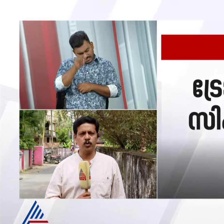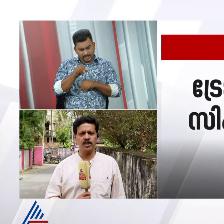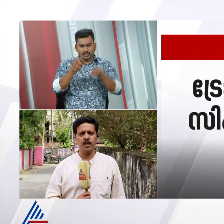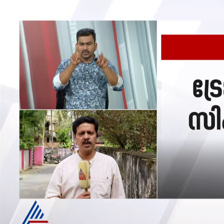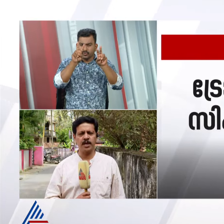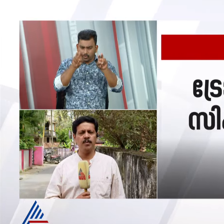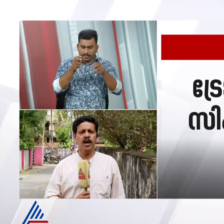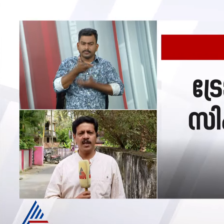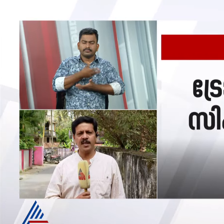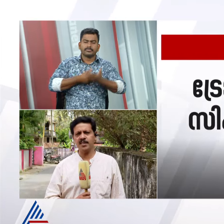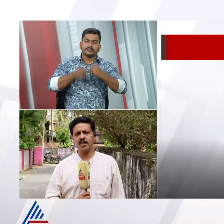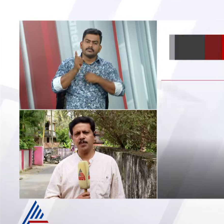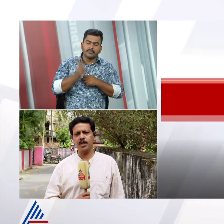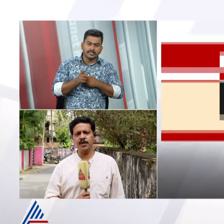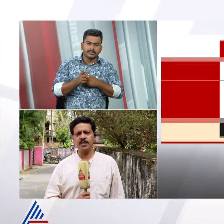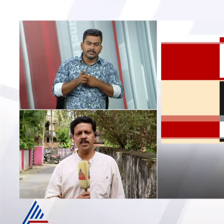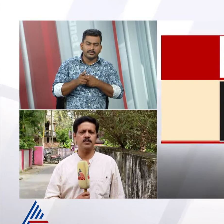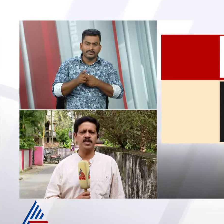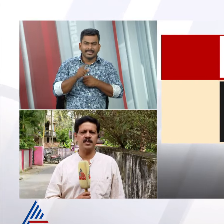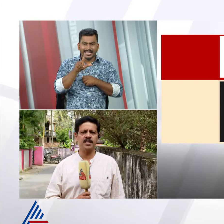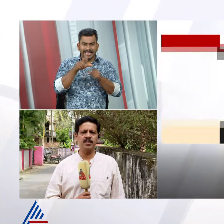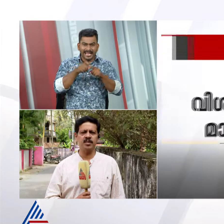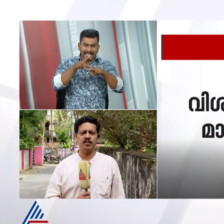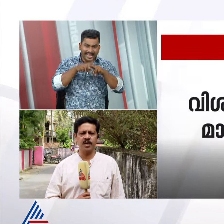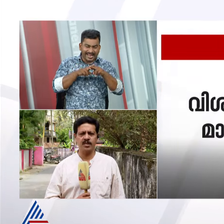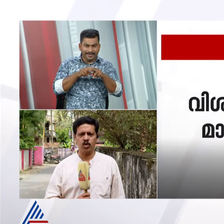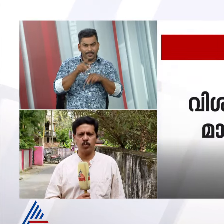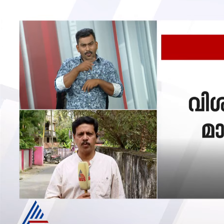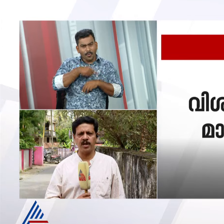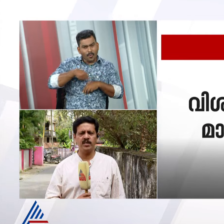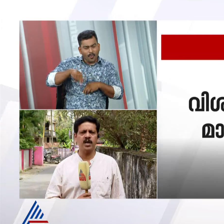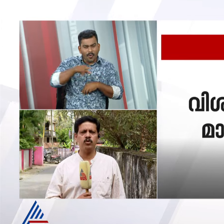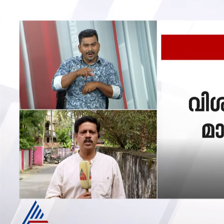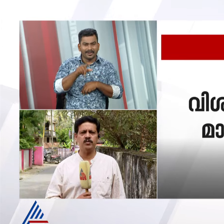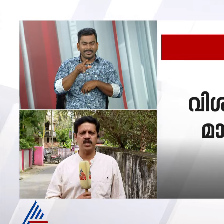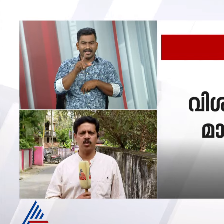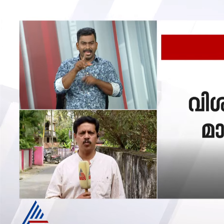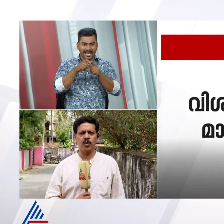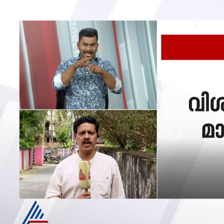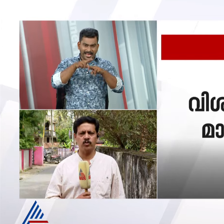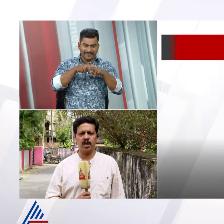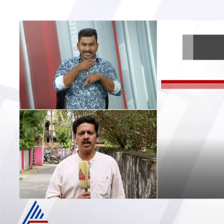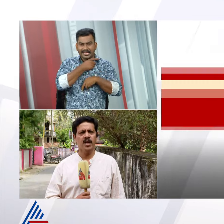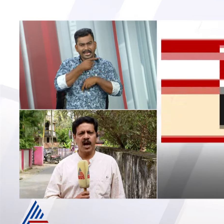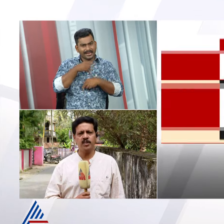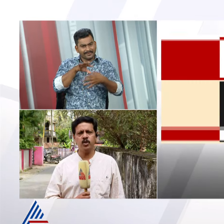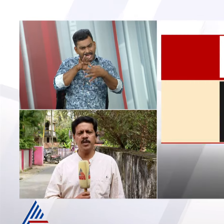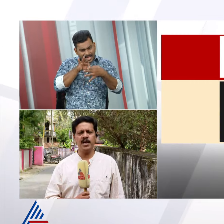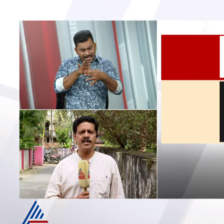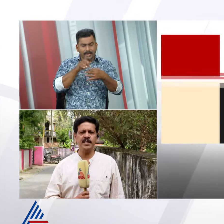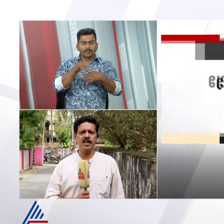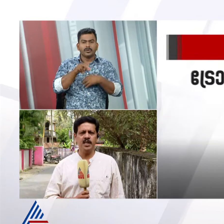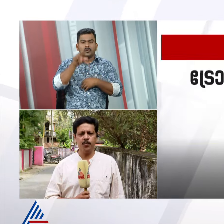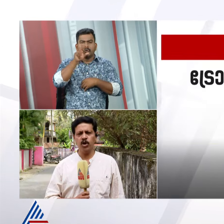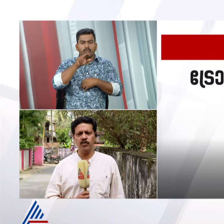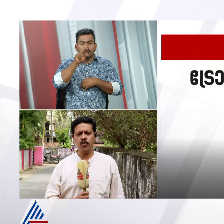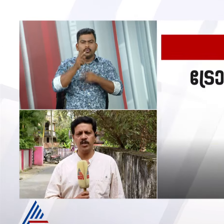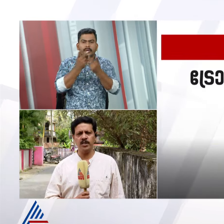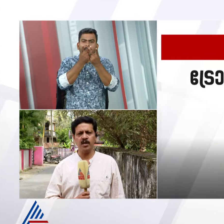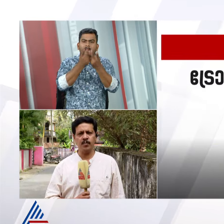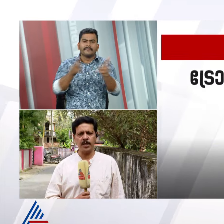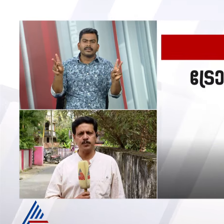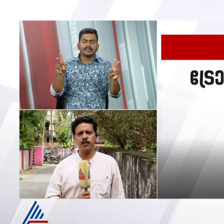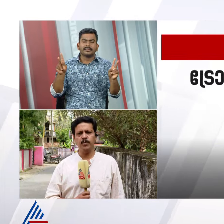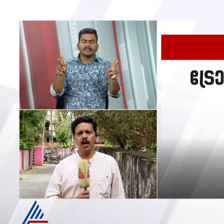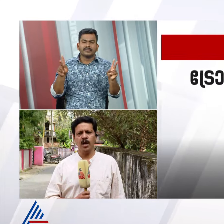എന്നുള്ളതാണ് ഏറ്റവും പ്രധാനപ്പെട്ട കാര്യം. അതിന് അദ്ദേഹത്തെ പ്രേരിപ്പിക്കുന്നത് സംസ്ഥാന സെക്രട്ടറിയുടെ നിലപാട് തന്നോടൊപ്പമാണ്, താൻ ഉന്നയിച്ച വിഷയങ്ങൾക്കൊപ്പമാണ് എന്നുള്ളതാണ്. അതിനുപരിയായി ഇതിൽ ഇപ്പോൾ ഈ